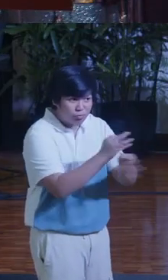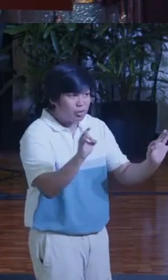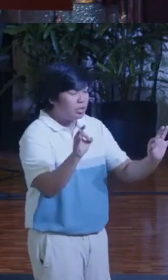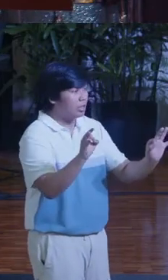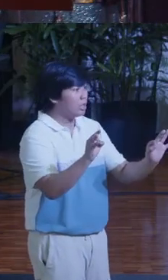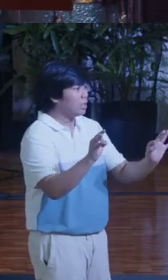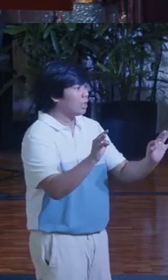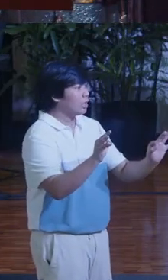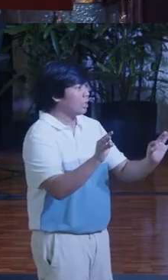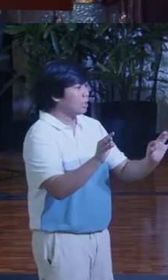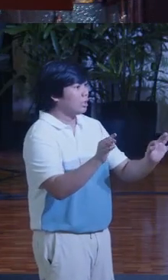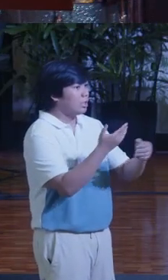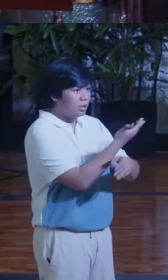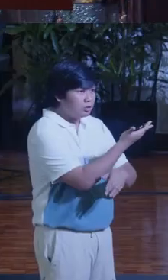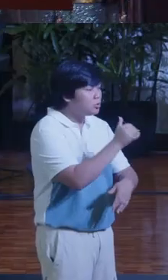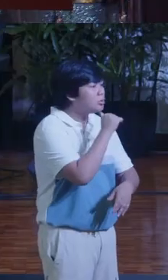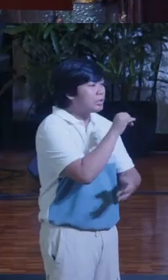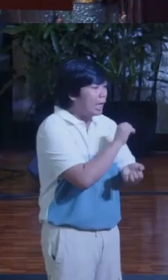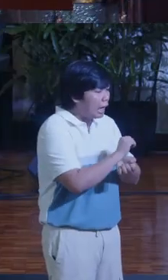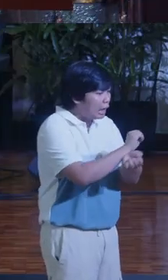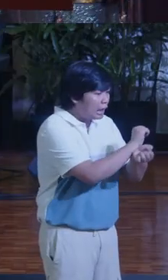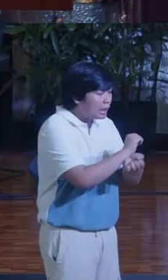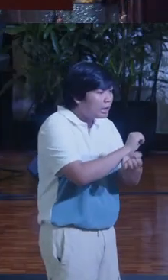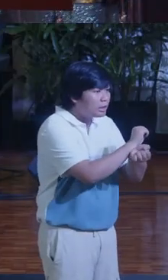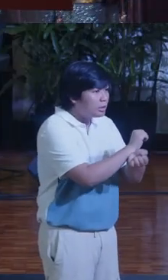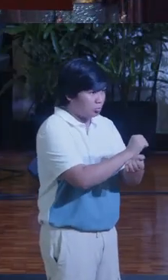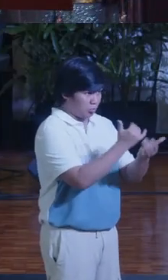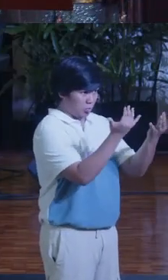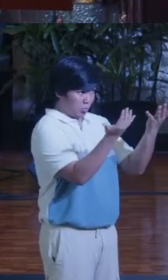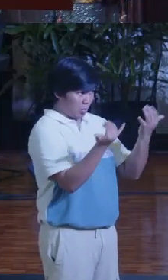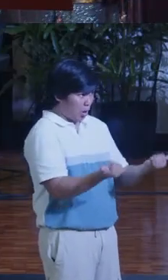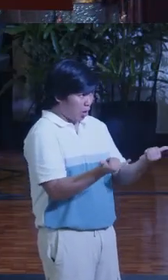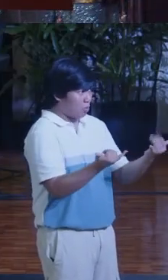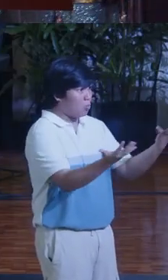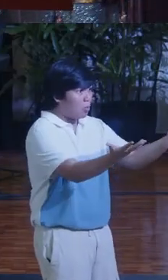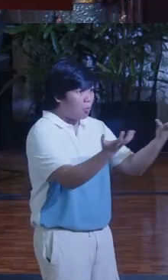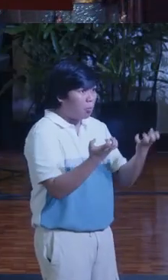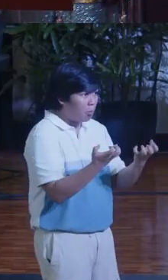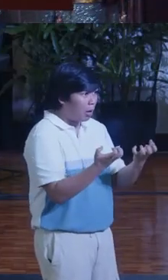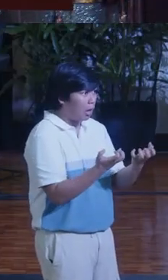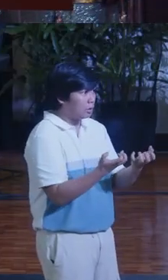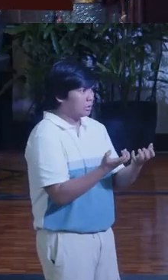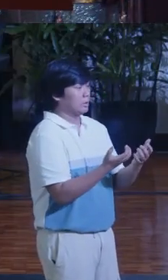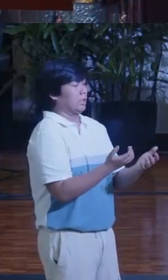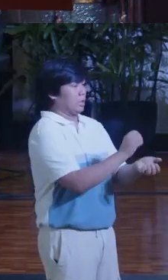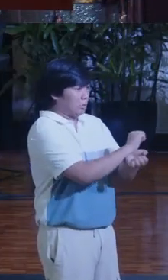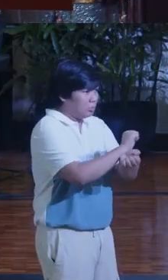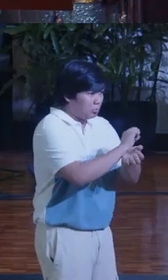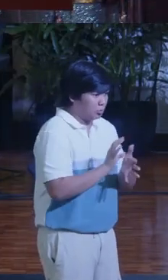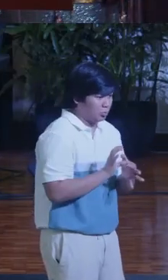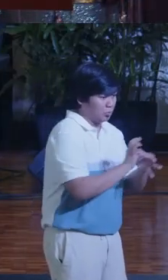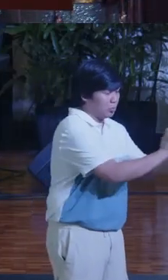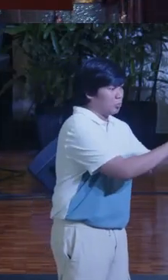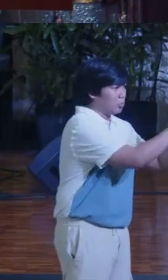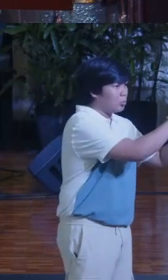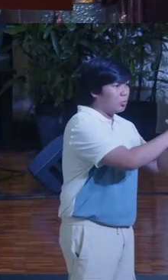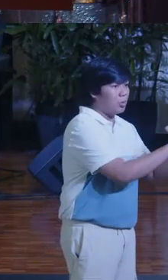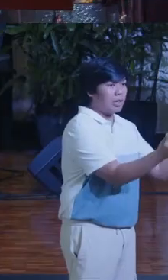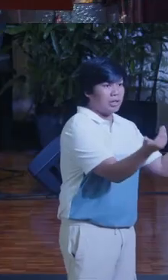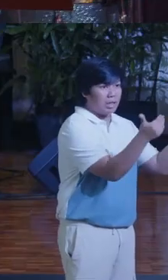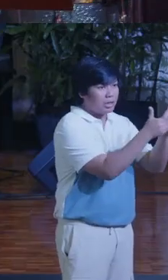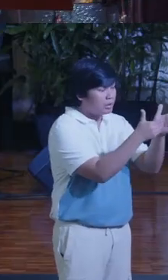gustong magpaalipin muli sa batas. Ayaw nyo bang makinig sa batas? Ano ba ang sinasabi ng